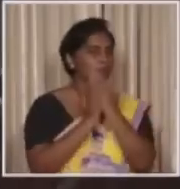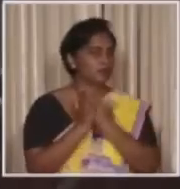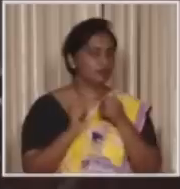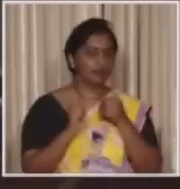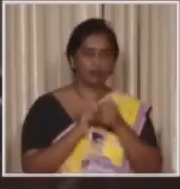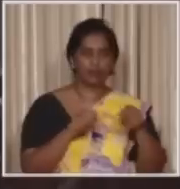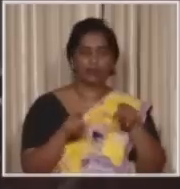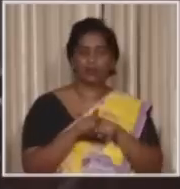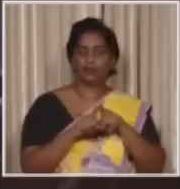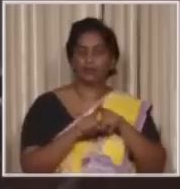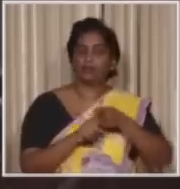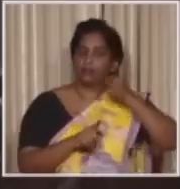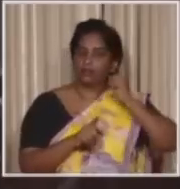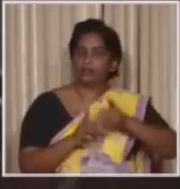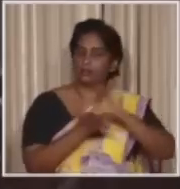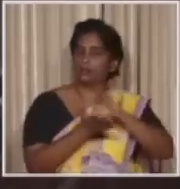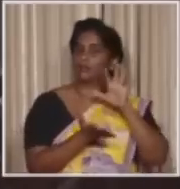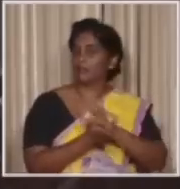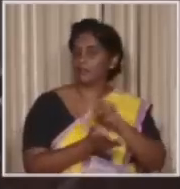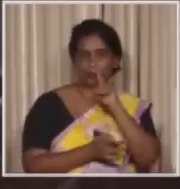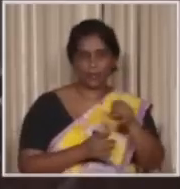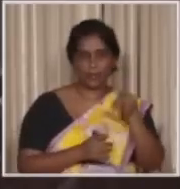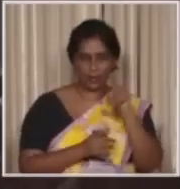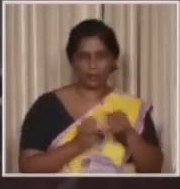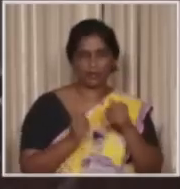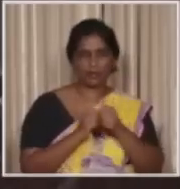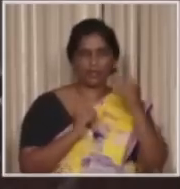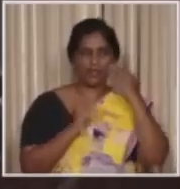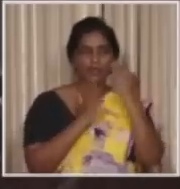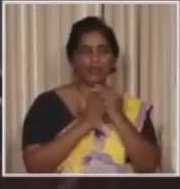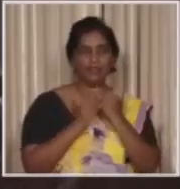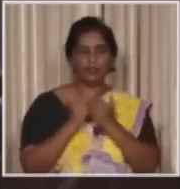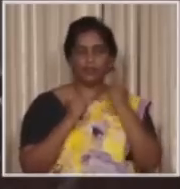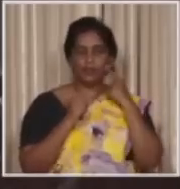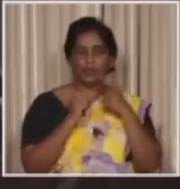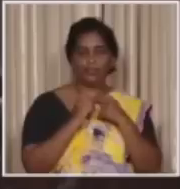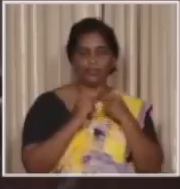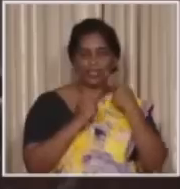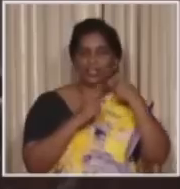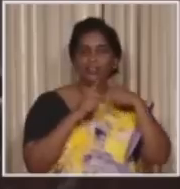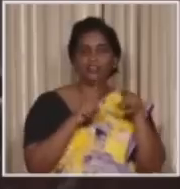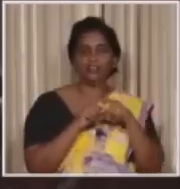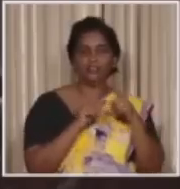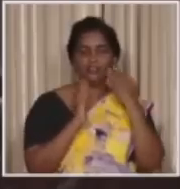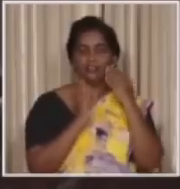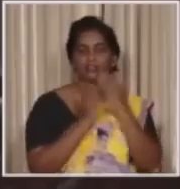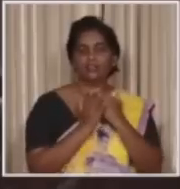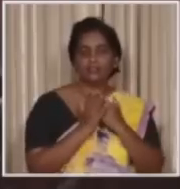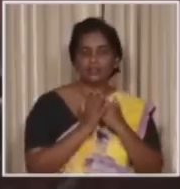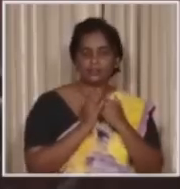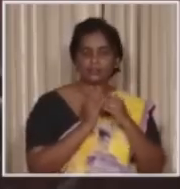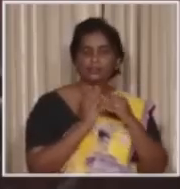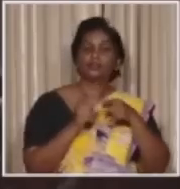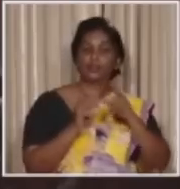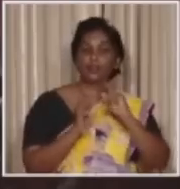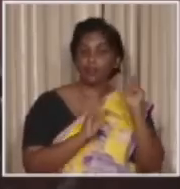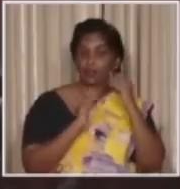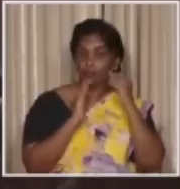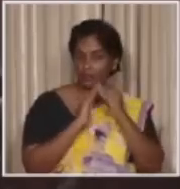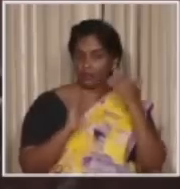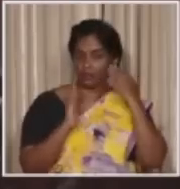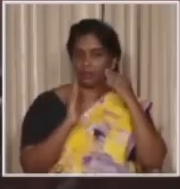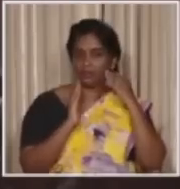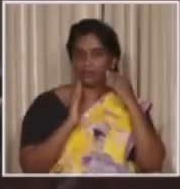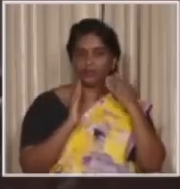සම්බන්ධව එතුමාගේ නිර්දේශ වැරදි. මොකද එතුමා තමන්ගේ ලේකම්වරුන්ට කියලා තියෙනවා ඉතාම පැහැදිලිව, officials should